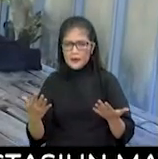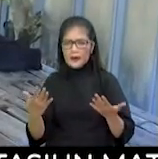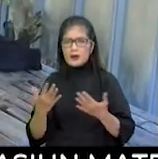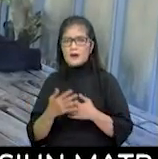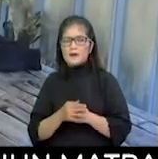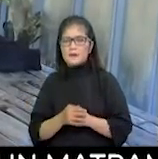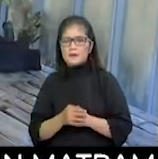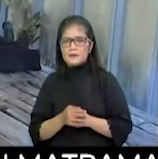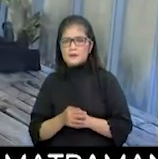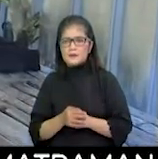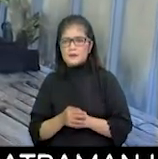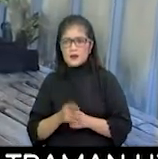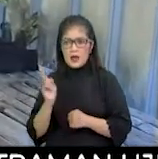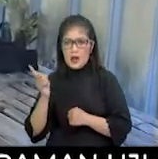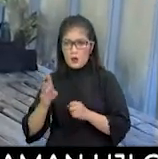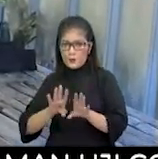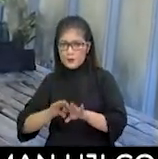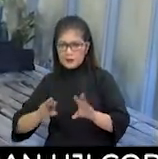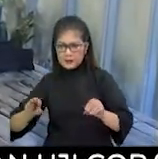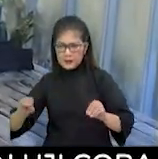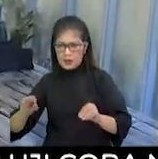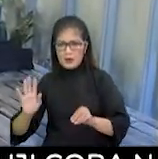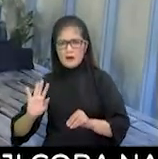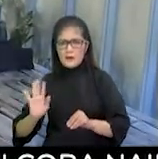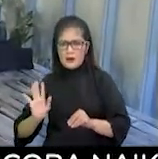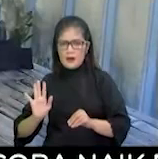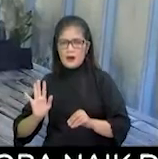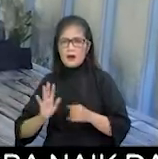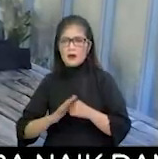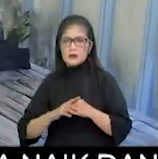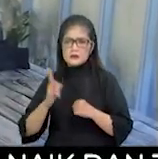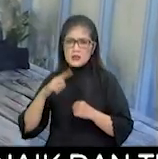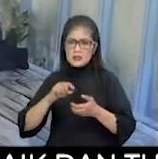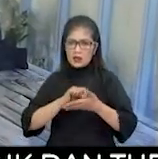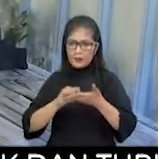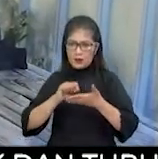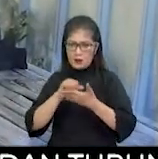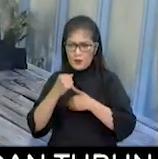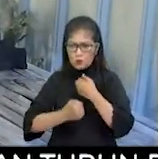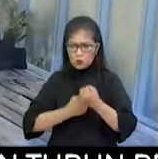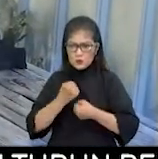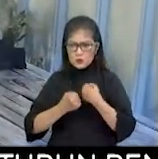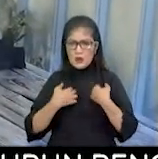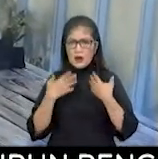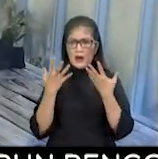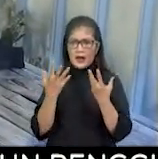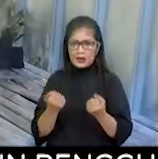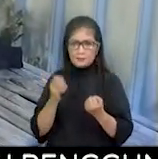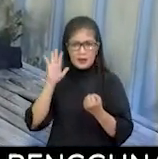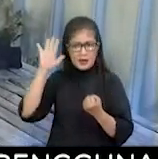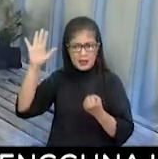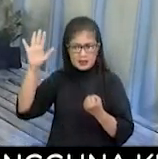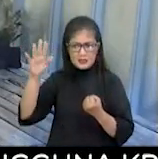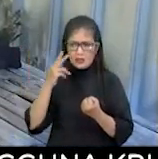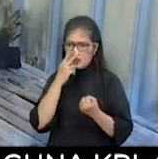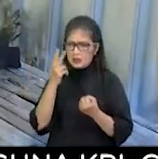kalau pekerjaan asalan kami tidak berani juga. Ini kami bawa nama perusahaan kami. Mudah-mudahan bisa di-cross-check di lokasi juga